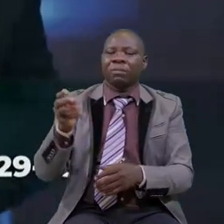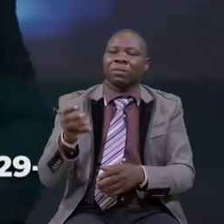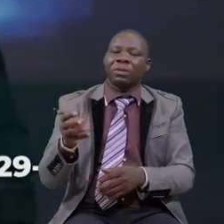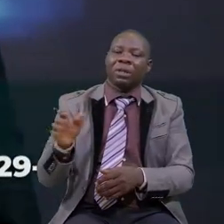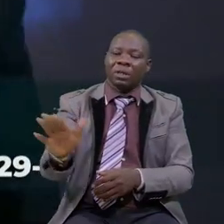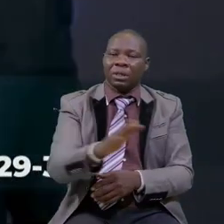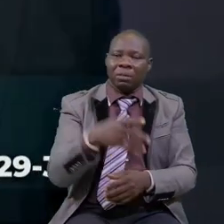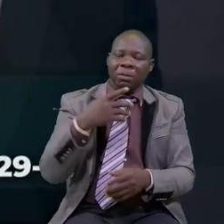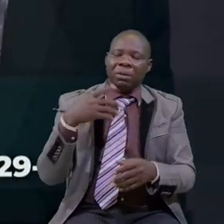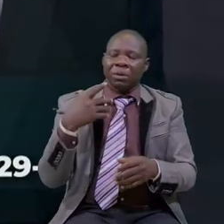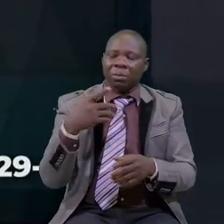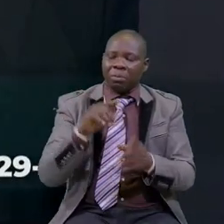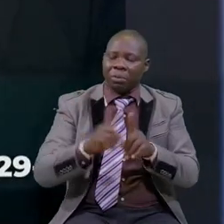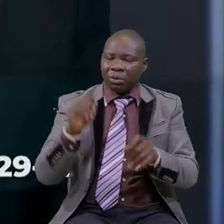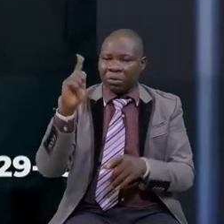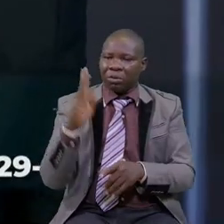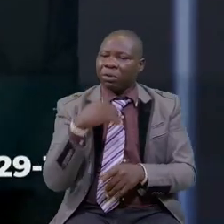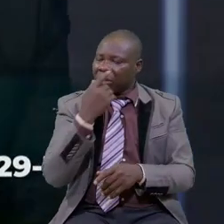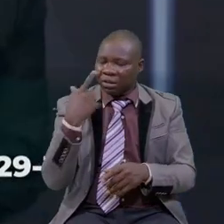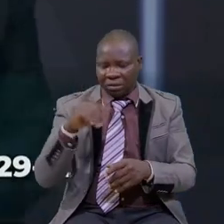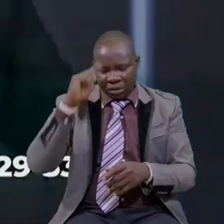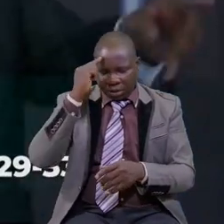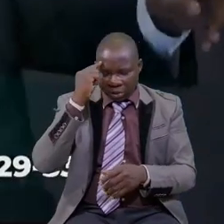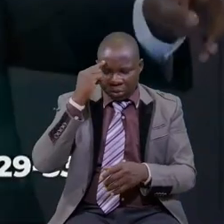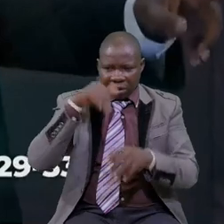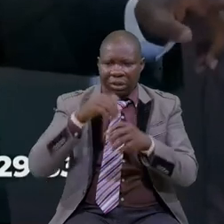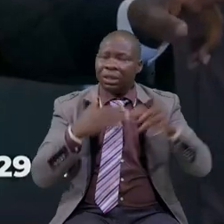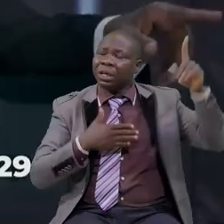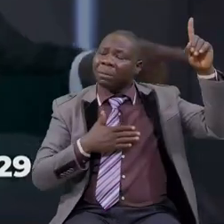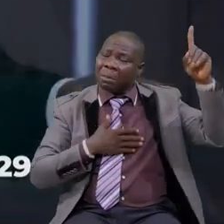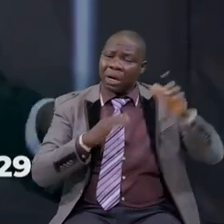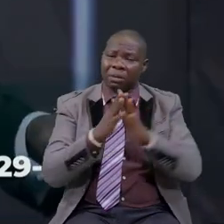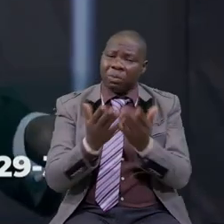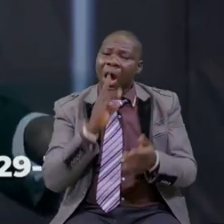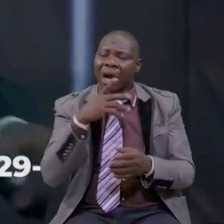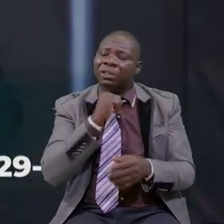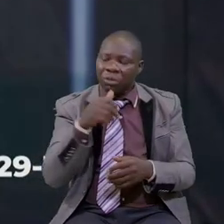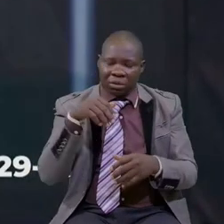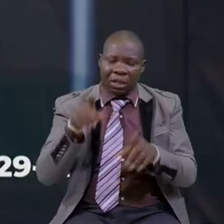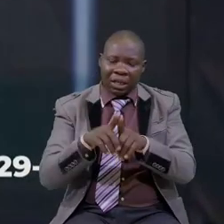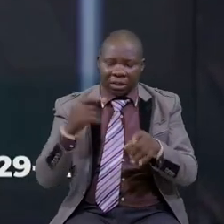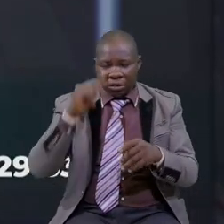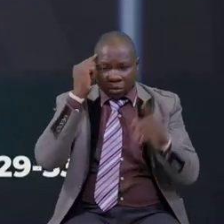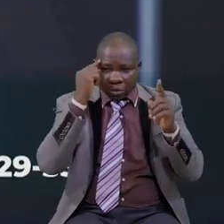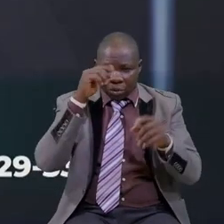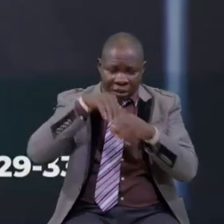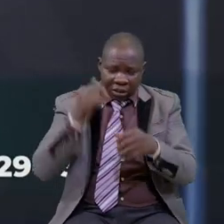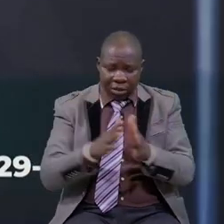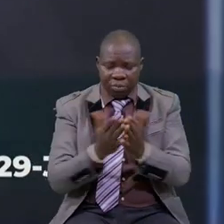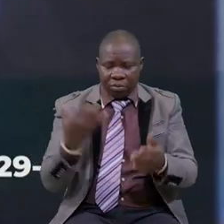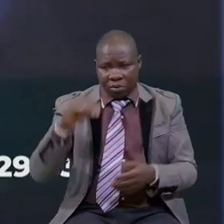les pensées de ma Bible, de mon livre, ne sont pas comme les pensées des livres des hommes. Ils